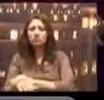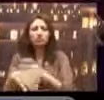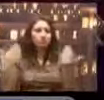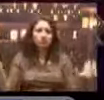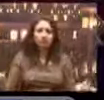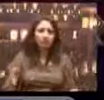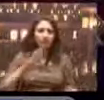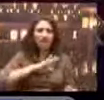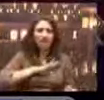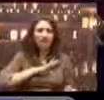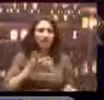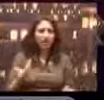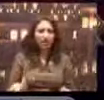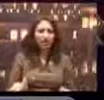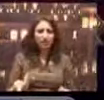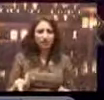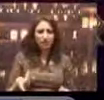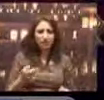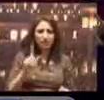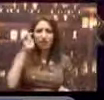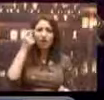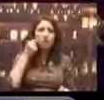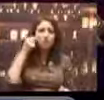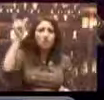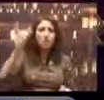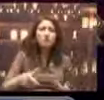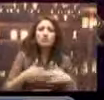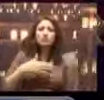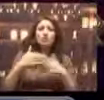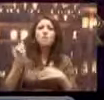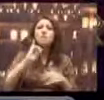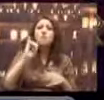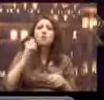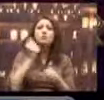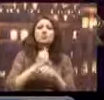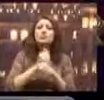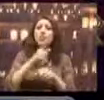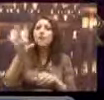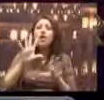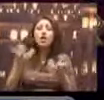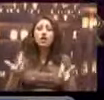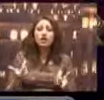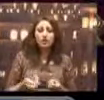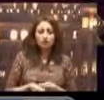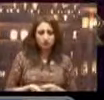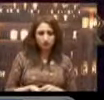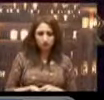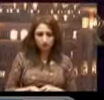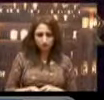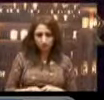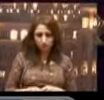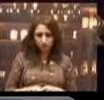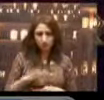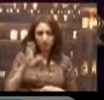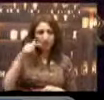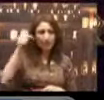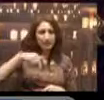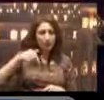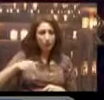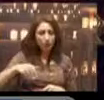حاجه، انت هدفك البني ادم ده وبتنبش وراه، والعكس صحيح انه بياخد حقه منك. فبقى لو انت دلوقتي